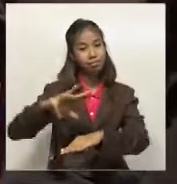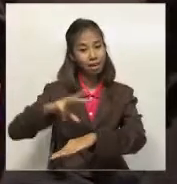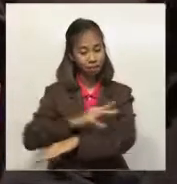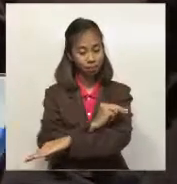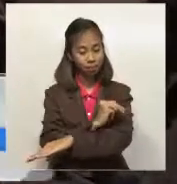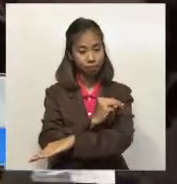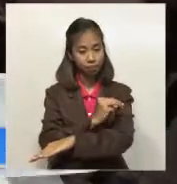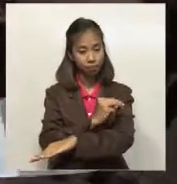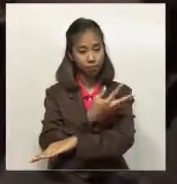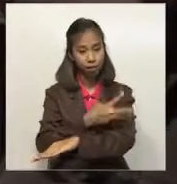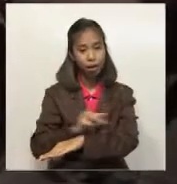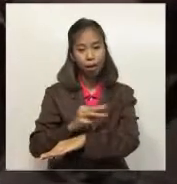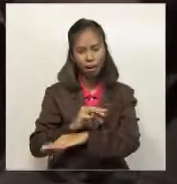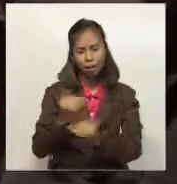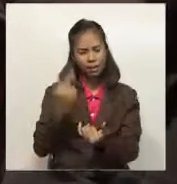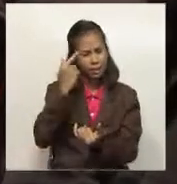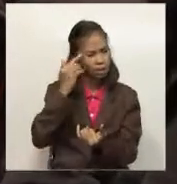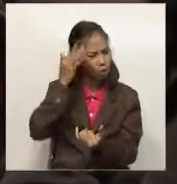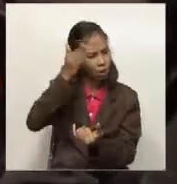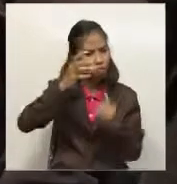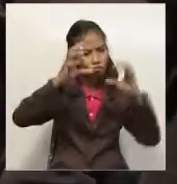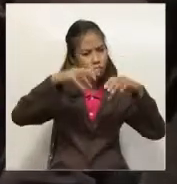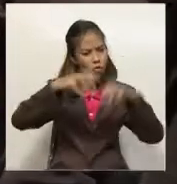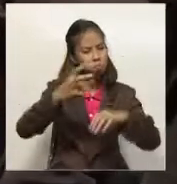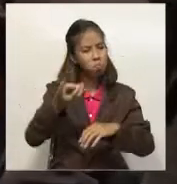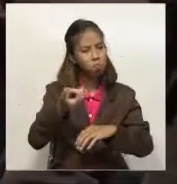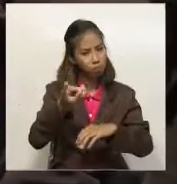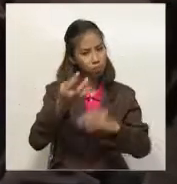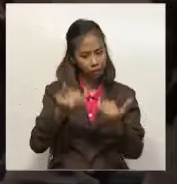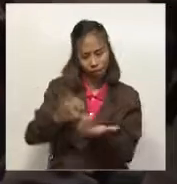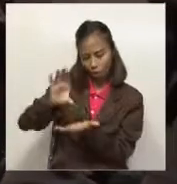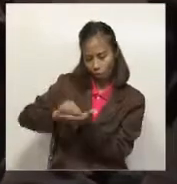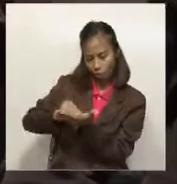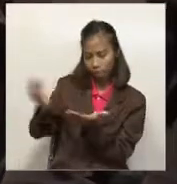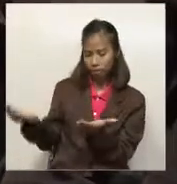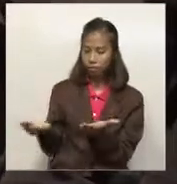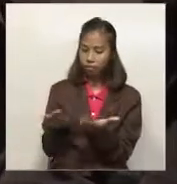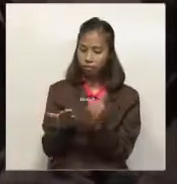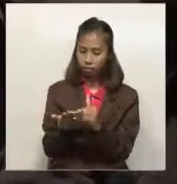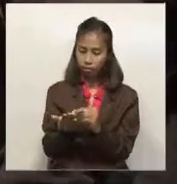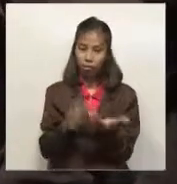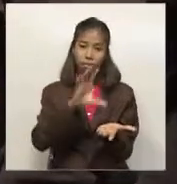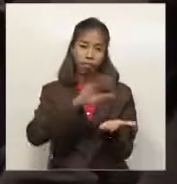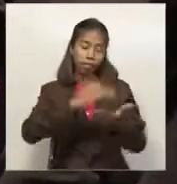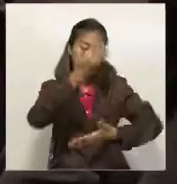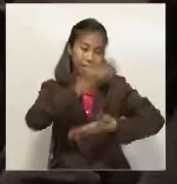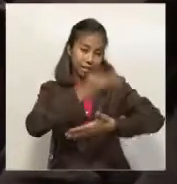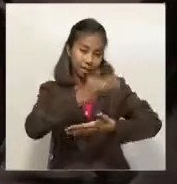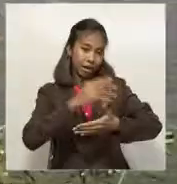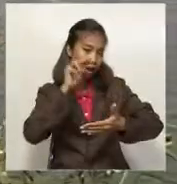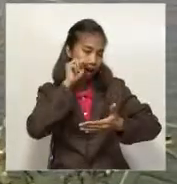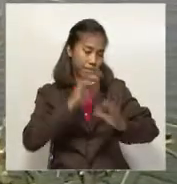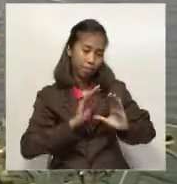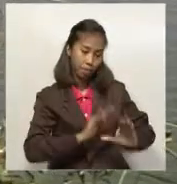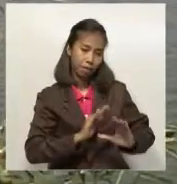ำฝนที่ตกในช่วงจากนี้ไปคงตกไม่มากนักประกอบกับข้อมูลพบว่าปริมาณน้ำในแหล่งเก็บน้ำขนาดกล